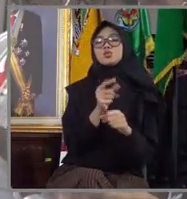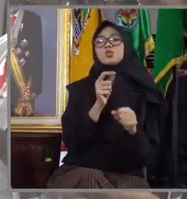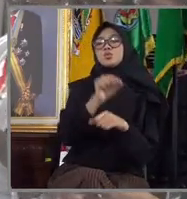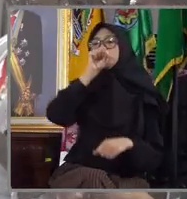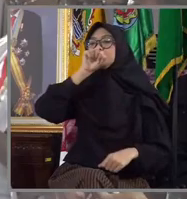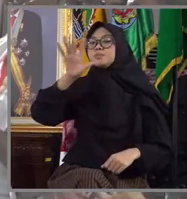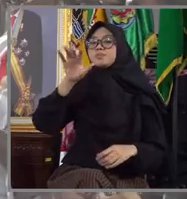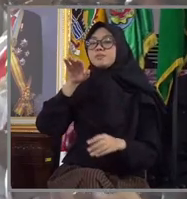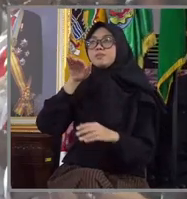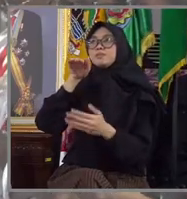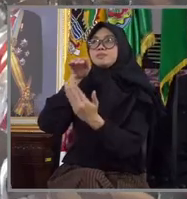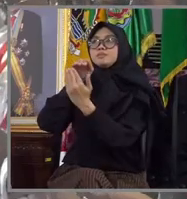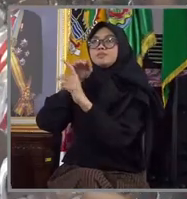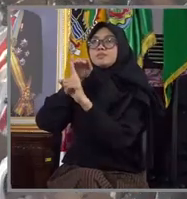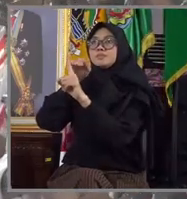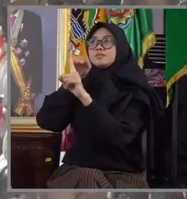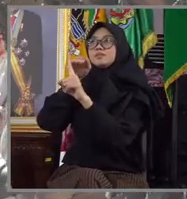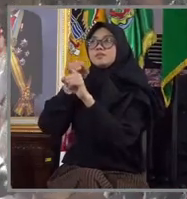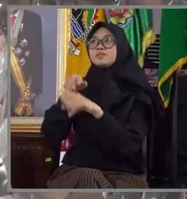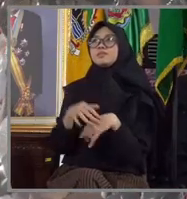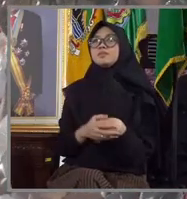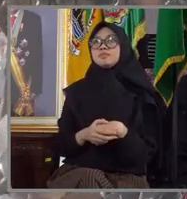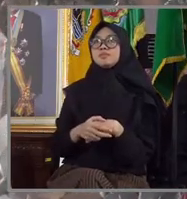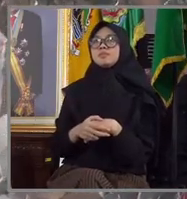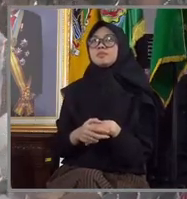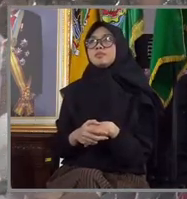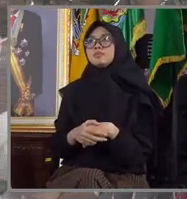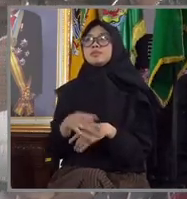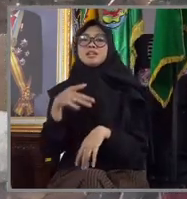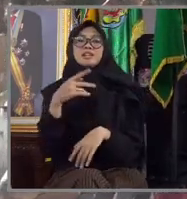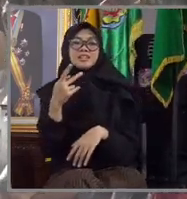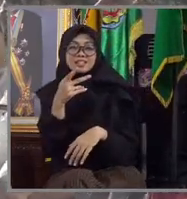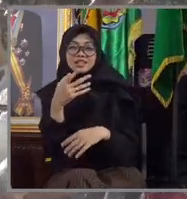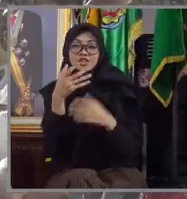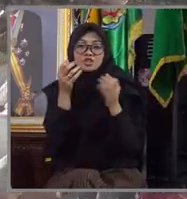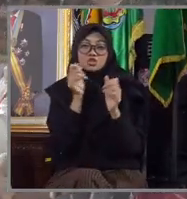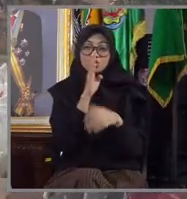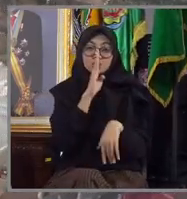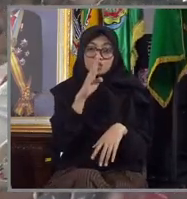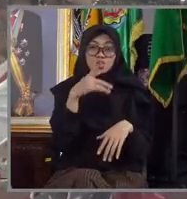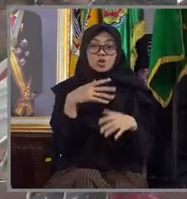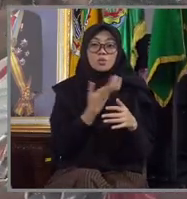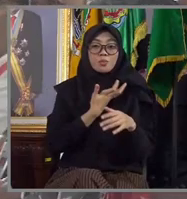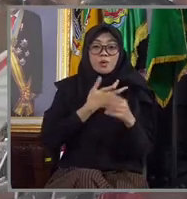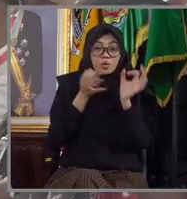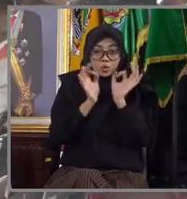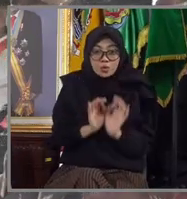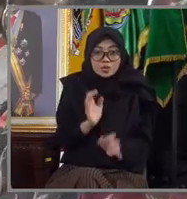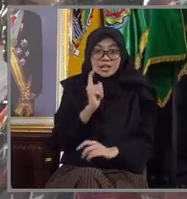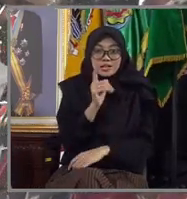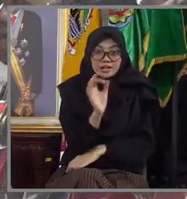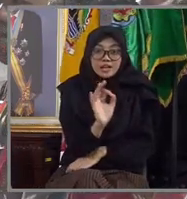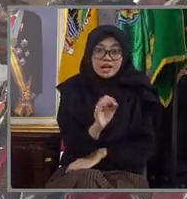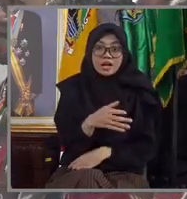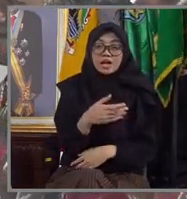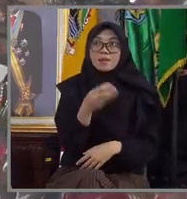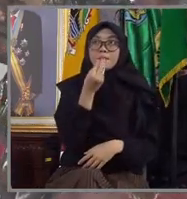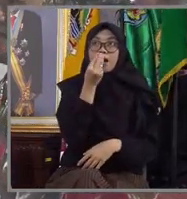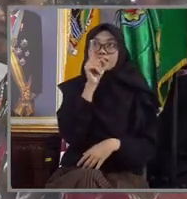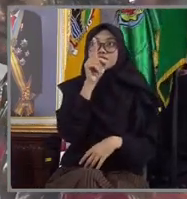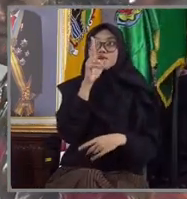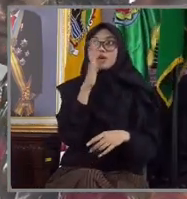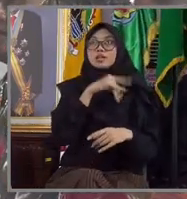teh tapi jujur ya Apakah ada keinginan untuk menurunkan berat badan Kamu sehari makan berapa